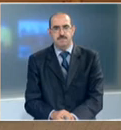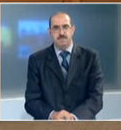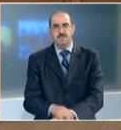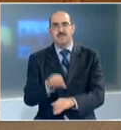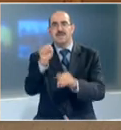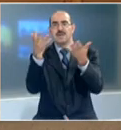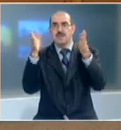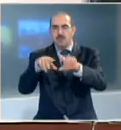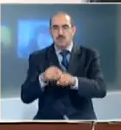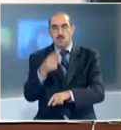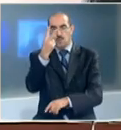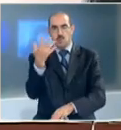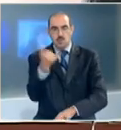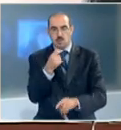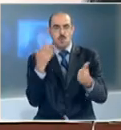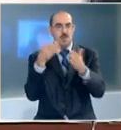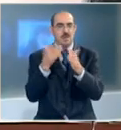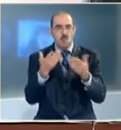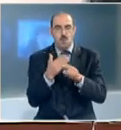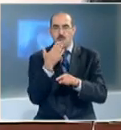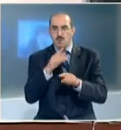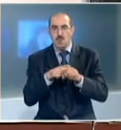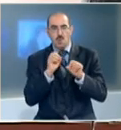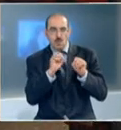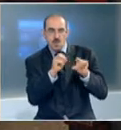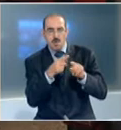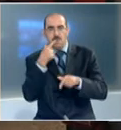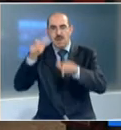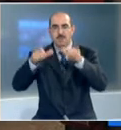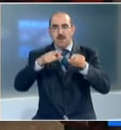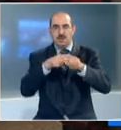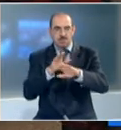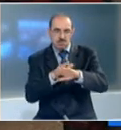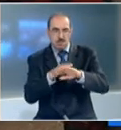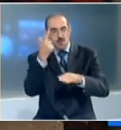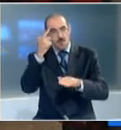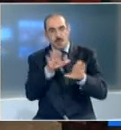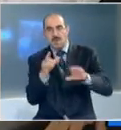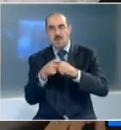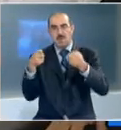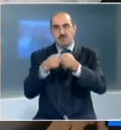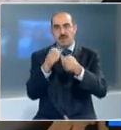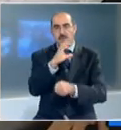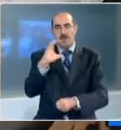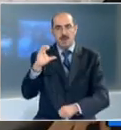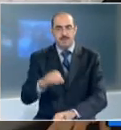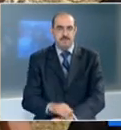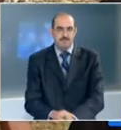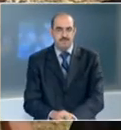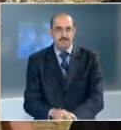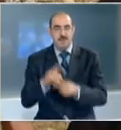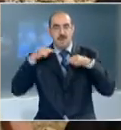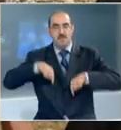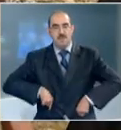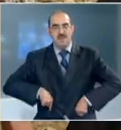الملتقى وعلى مدار يوم يهدف إلى تحضير كافة الفاعلين في تسيير امتحان شهادة البكالوريا. باش نعاودوا